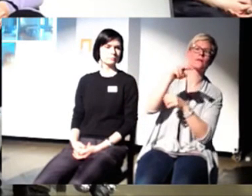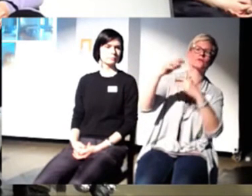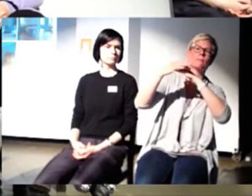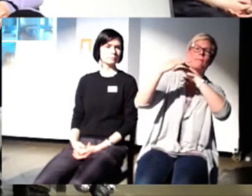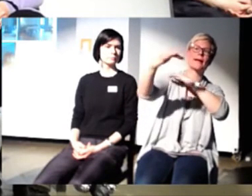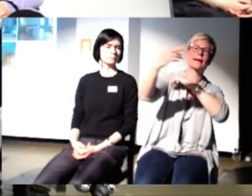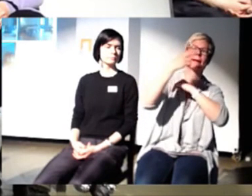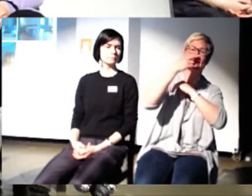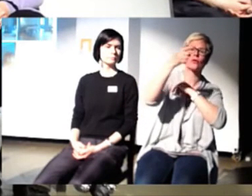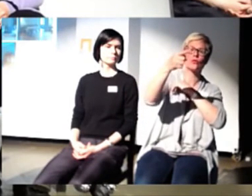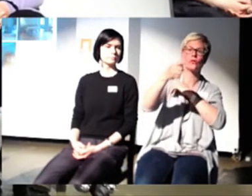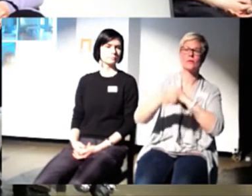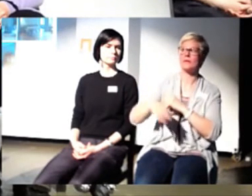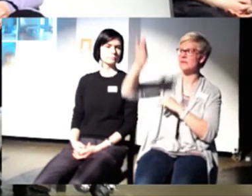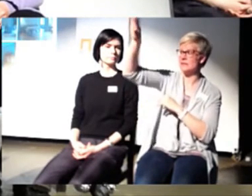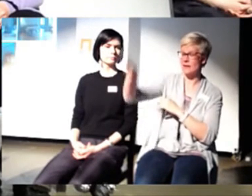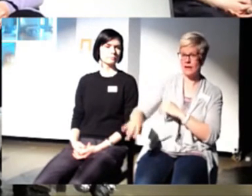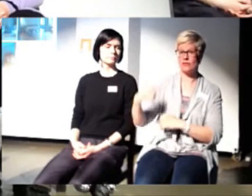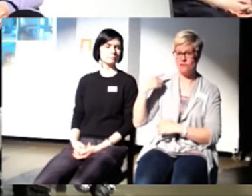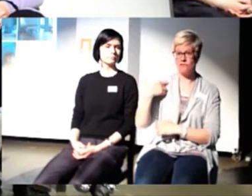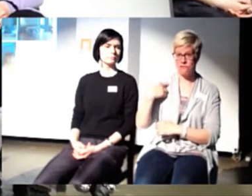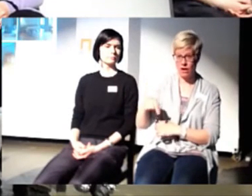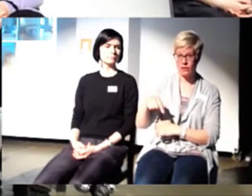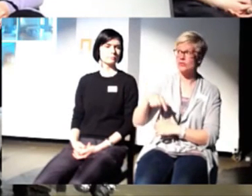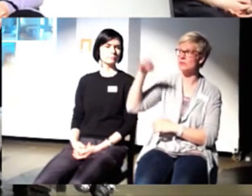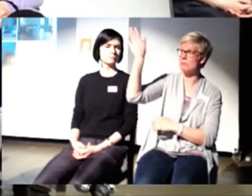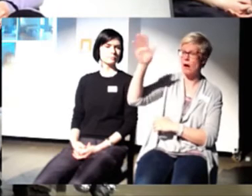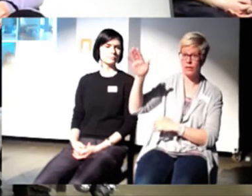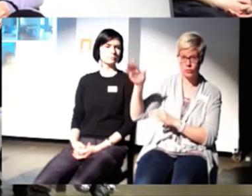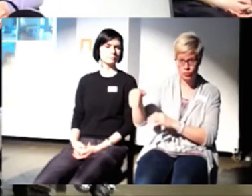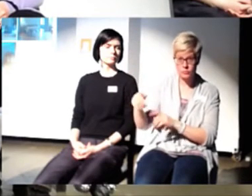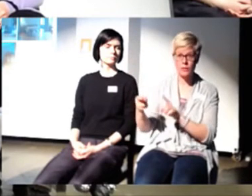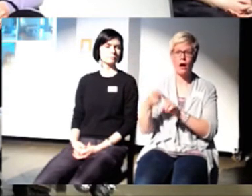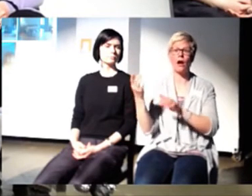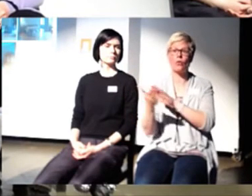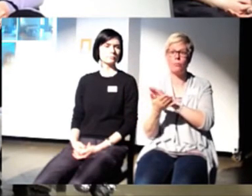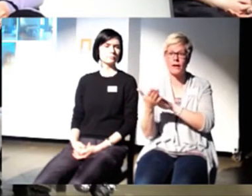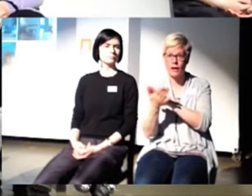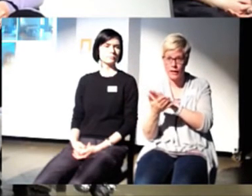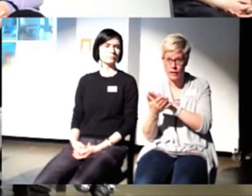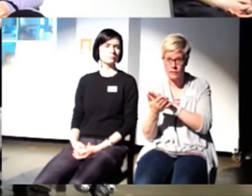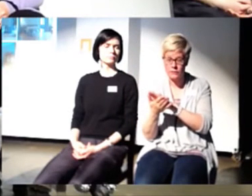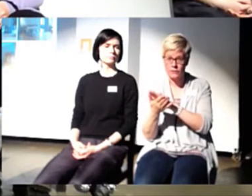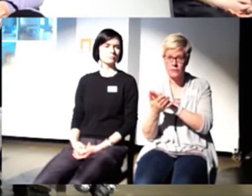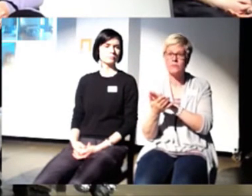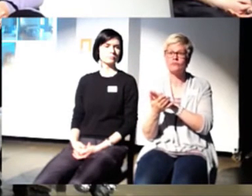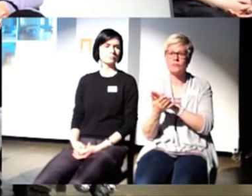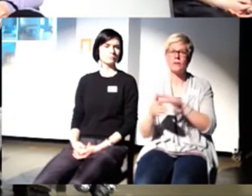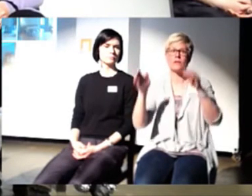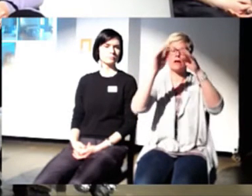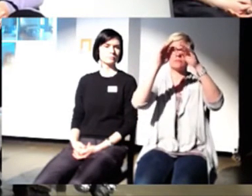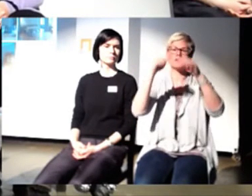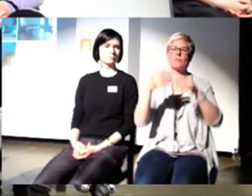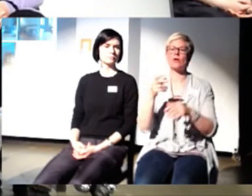on valkoiseksi maalattu alkuperäin, ei rakennuksen, vaan